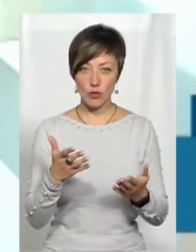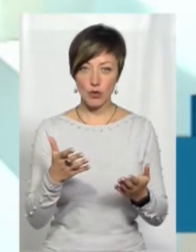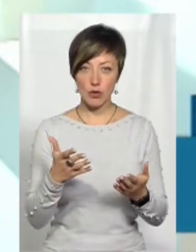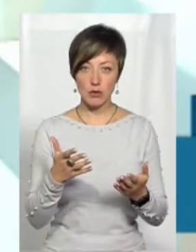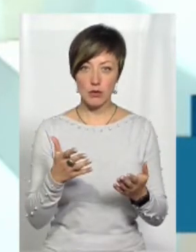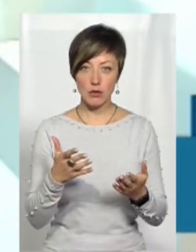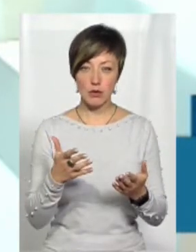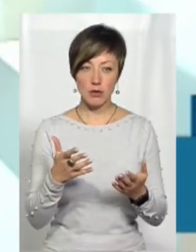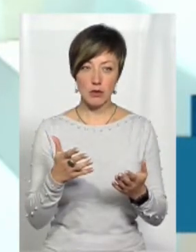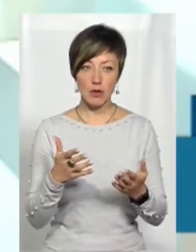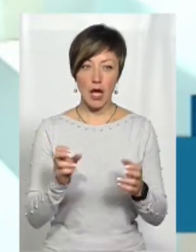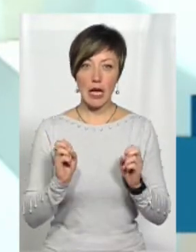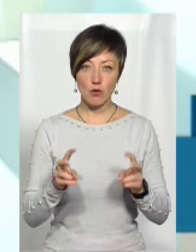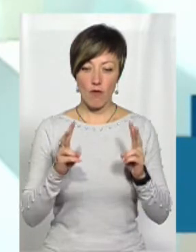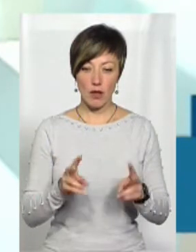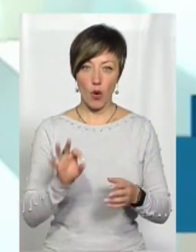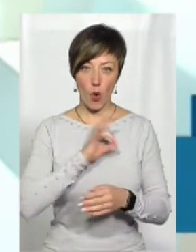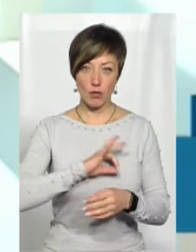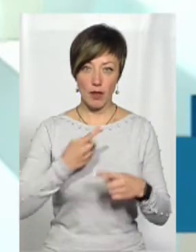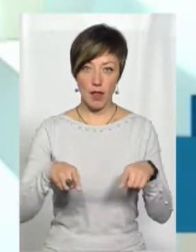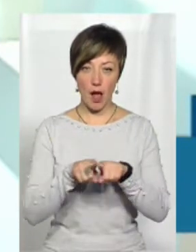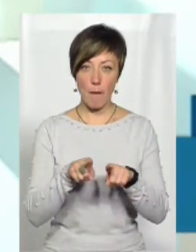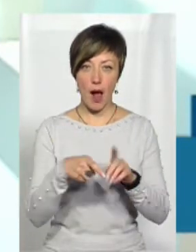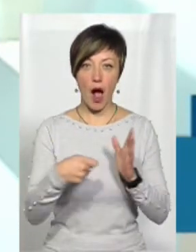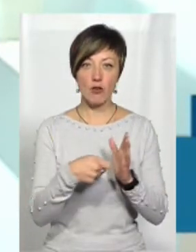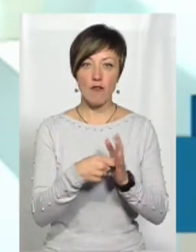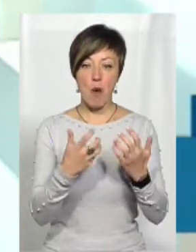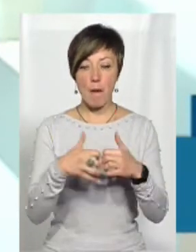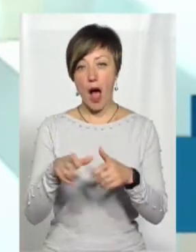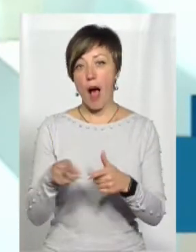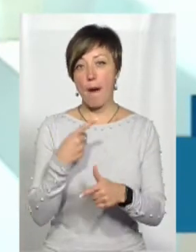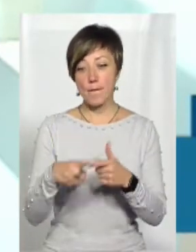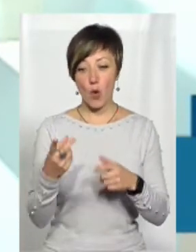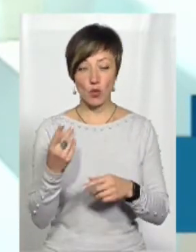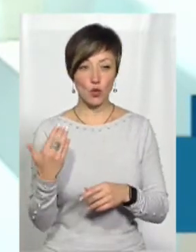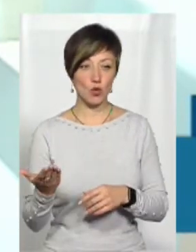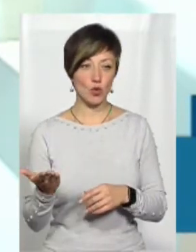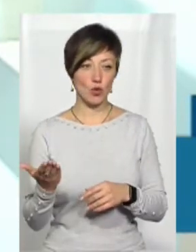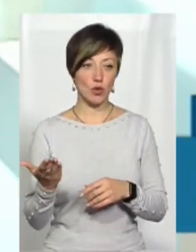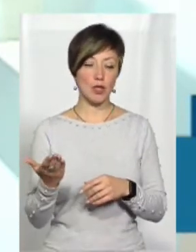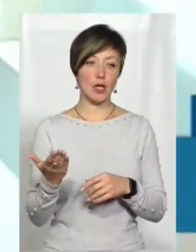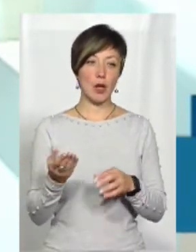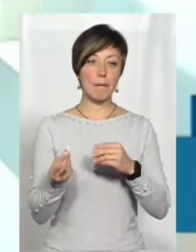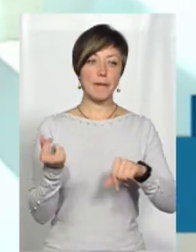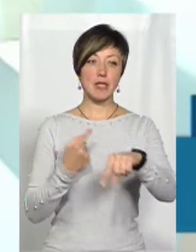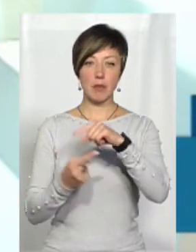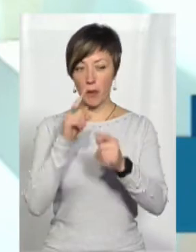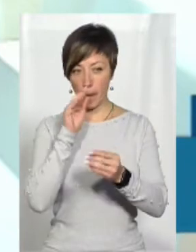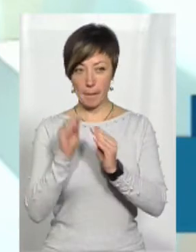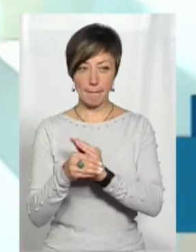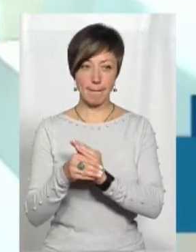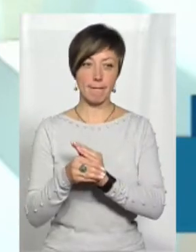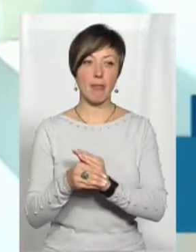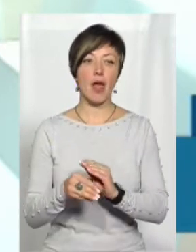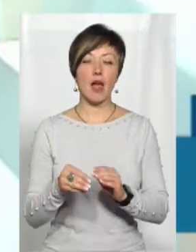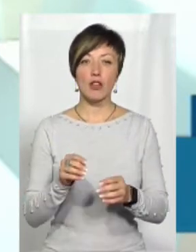значить, ризикувати при користуванні таким касовим апаратом. От, або з другої сторони, підприємці підуть в тінь.